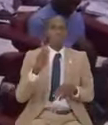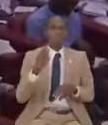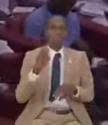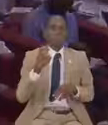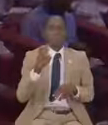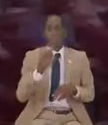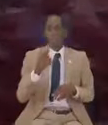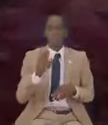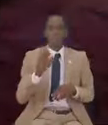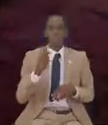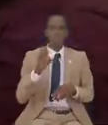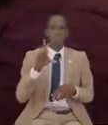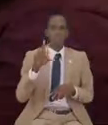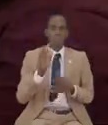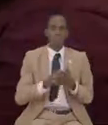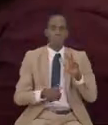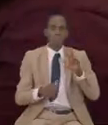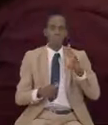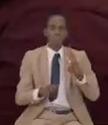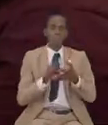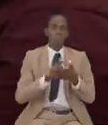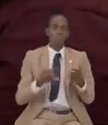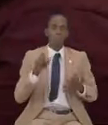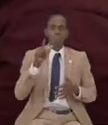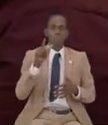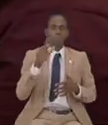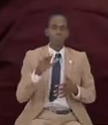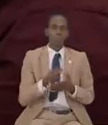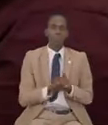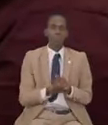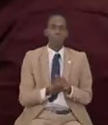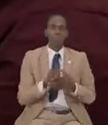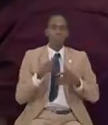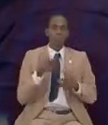Ézéchiel 36 25